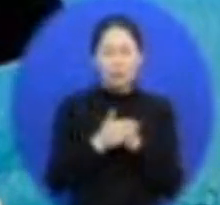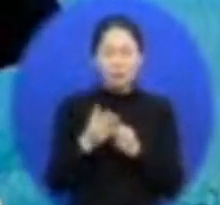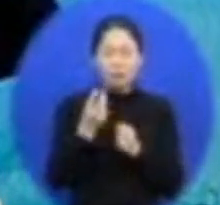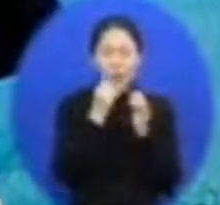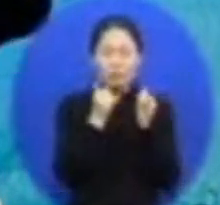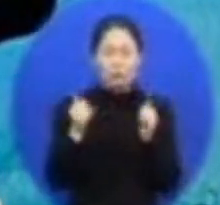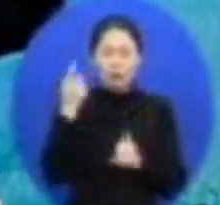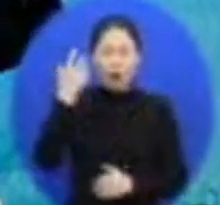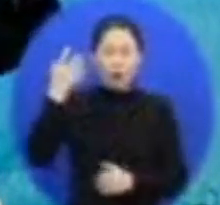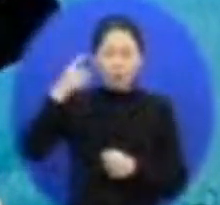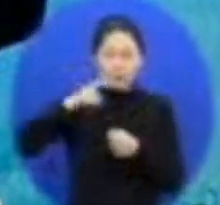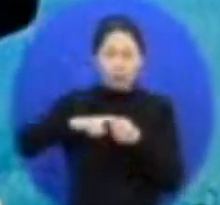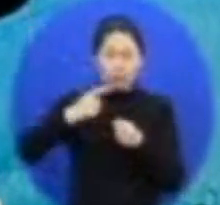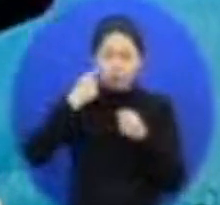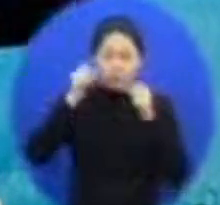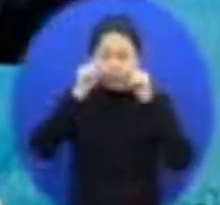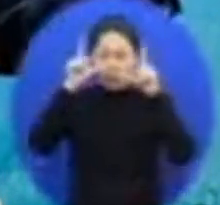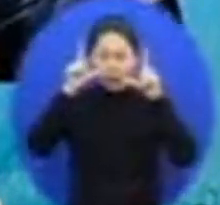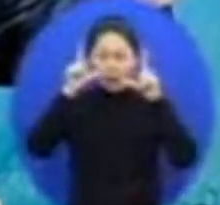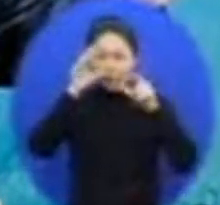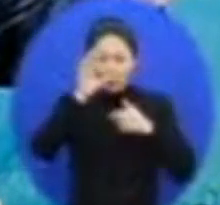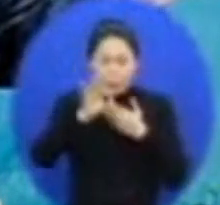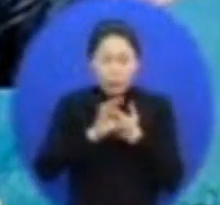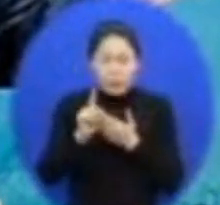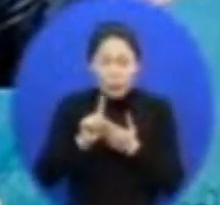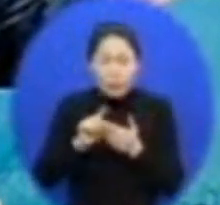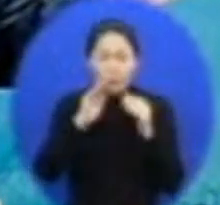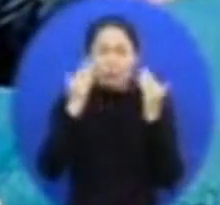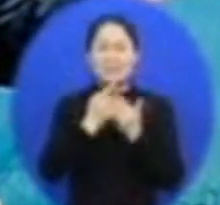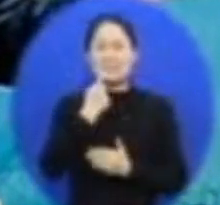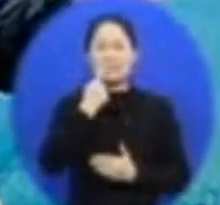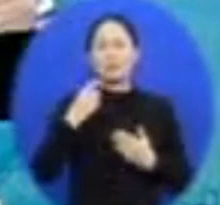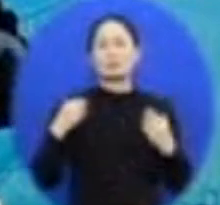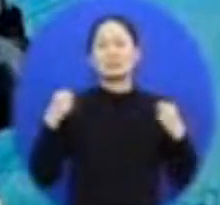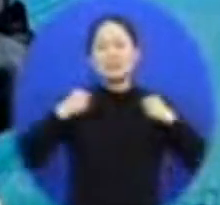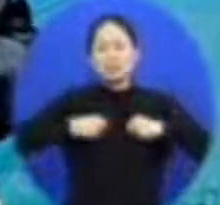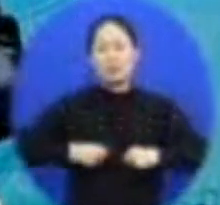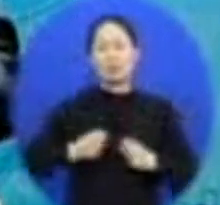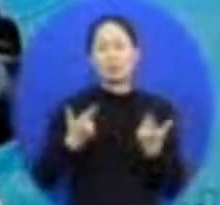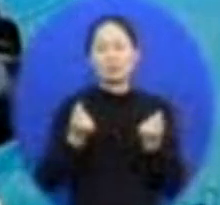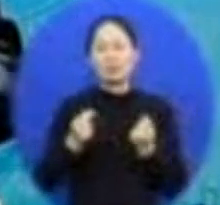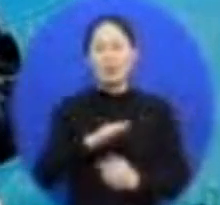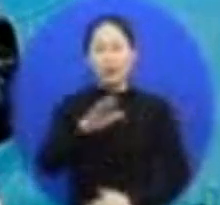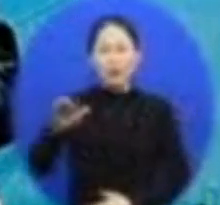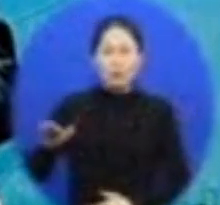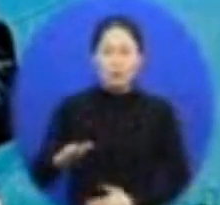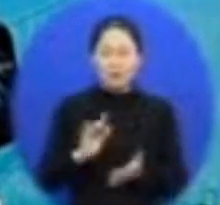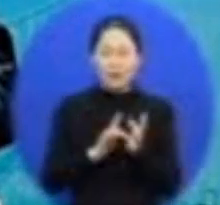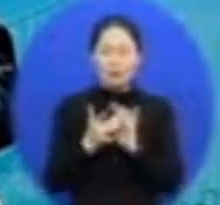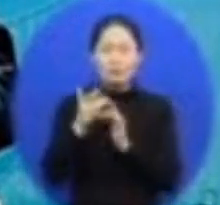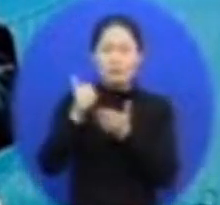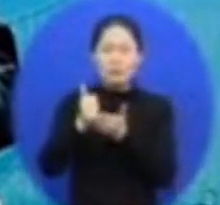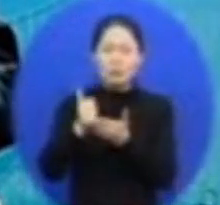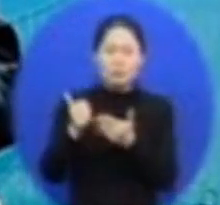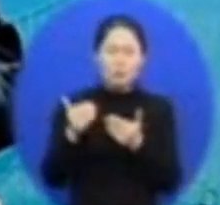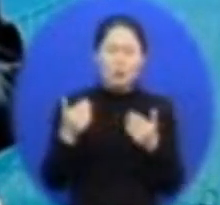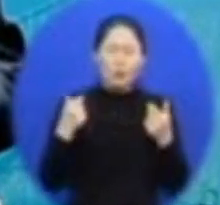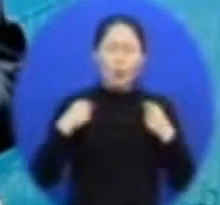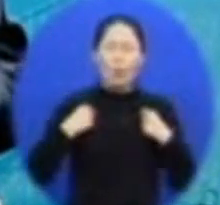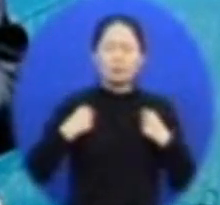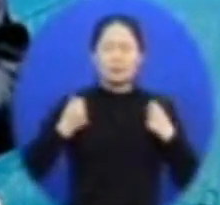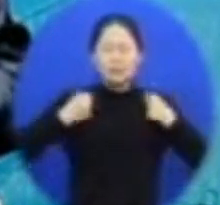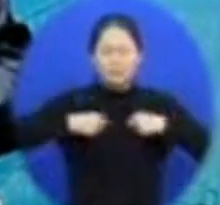영적인 눈을 뜨고 보면 전부 흰옷 입은 성도들이 에요 여러분은 예수님으로 옷 입고 사는 사람입니다